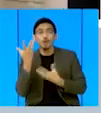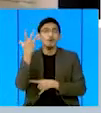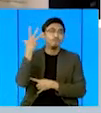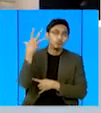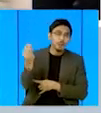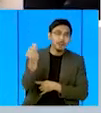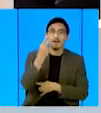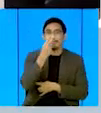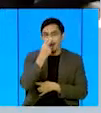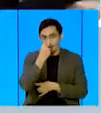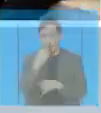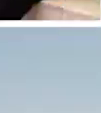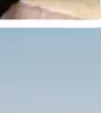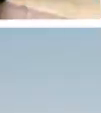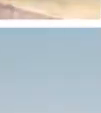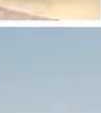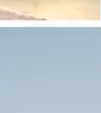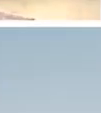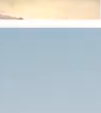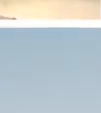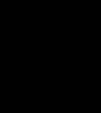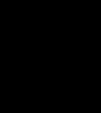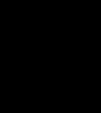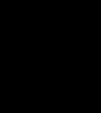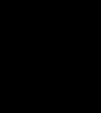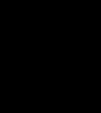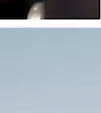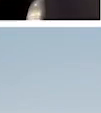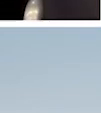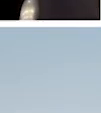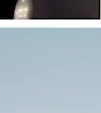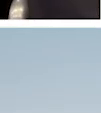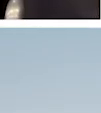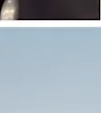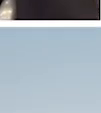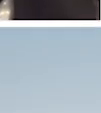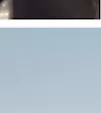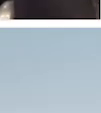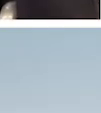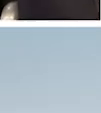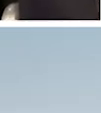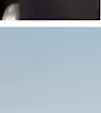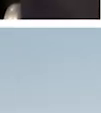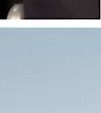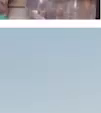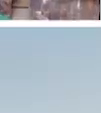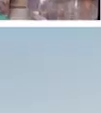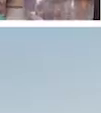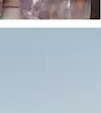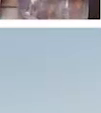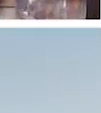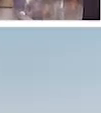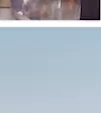akhir pekan dan juga menjelang Hari Raya Idul Adha. Dan untuk di stasiun kereta api cepat sendiri, ini tadi